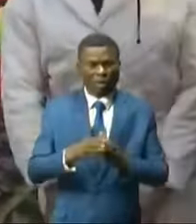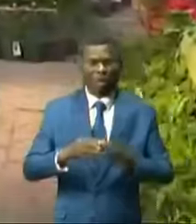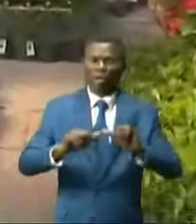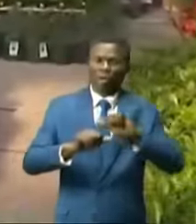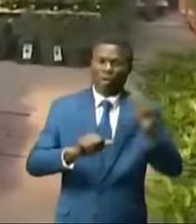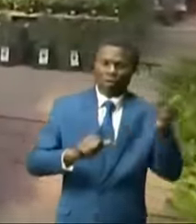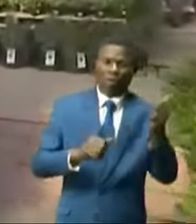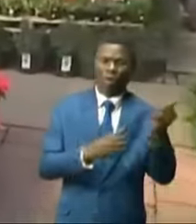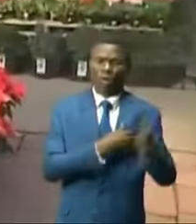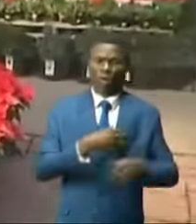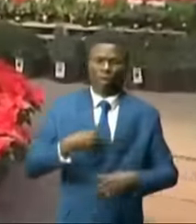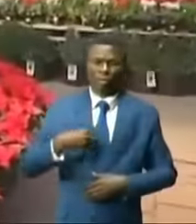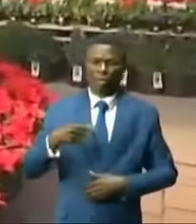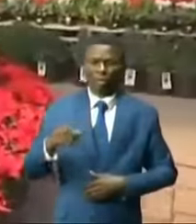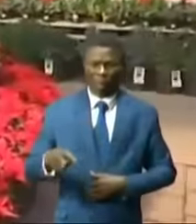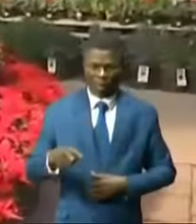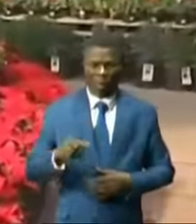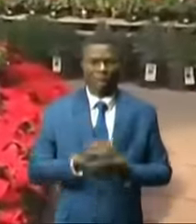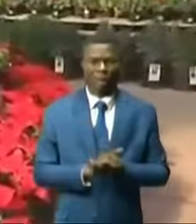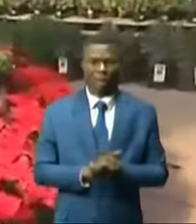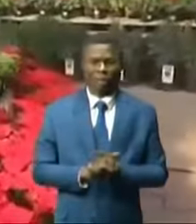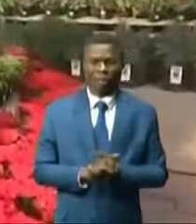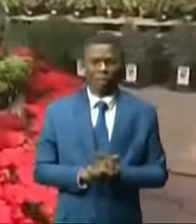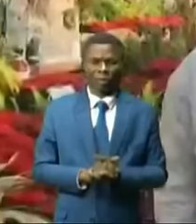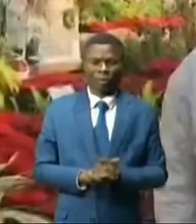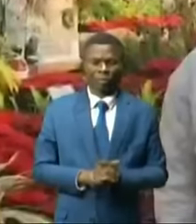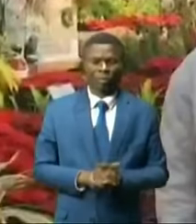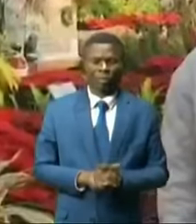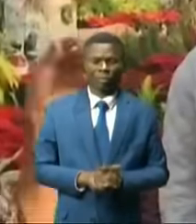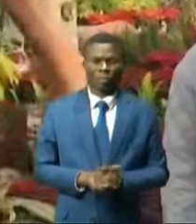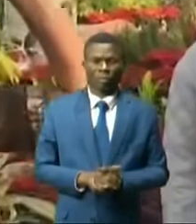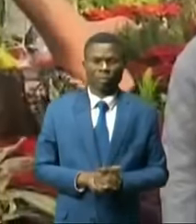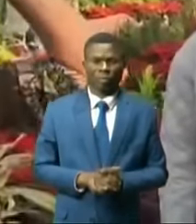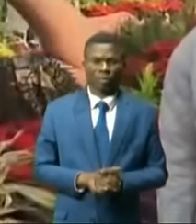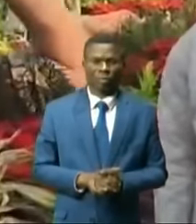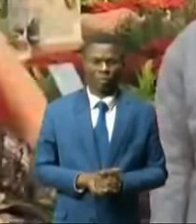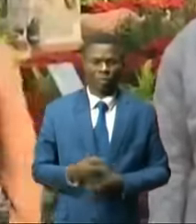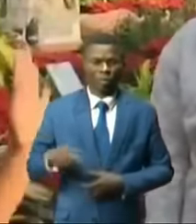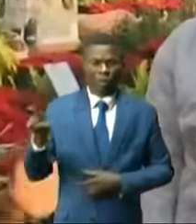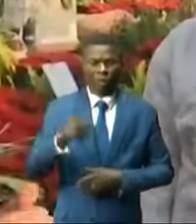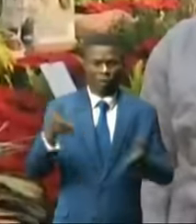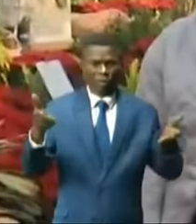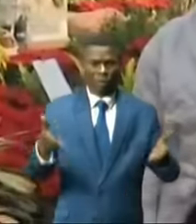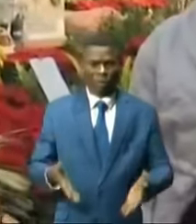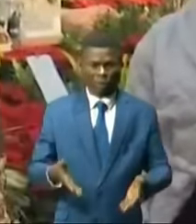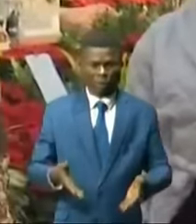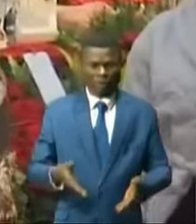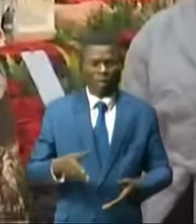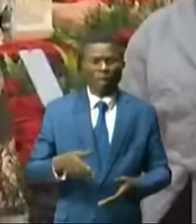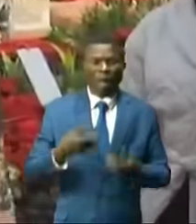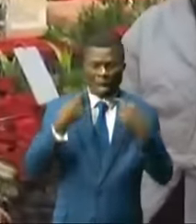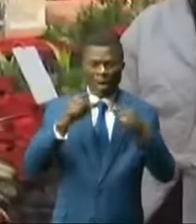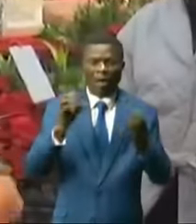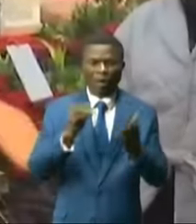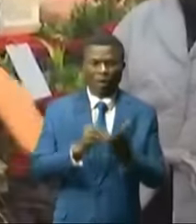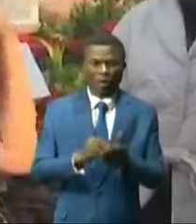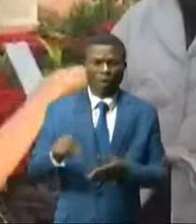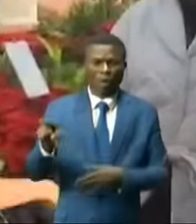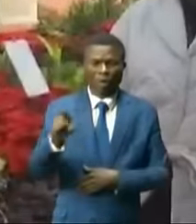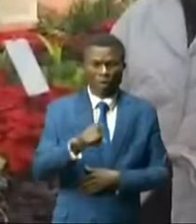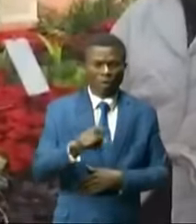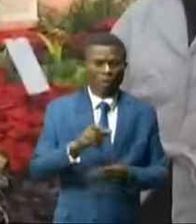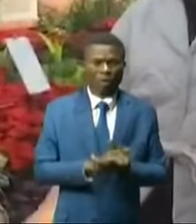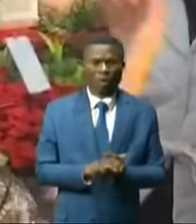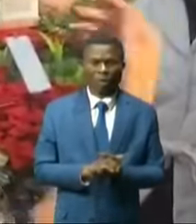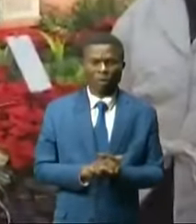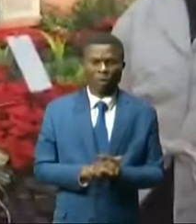noires et rurales pour leur autonomisation. Fait que c'est vraiment intéressant que vous soyez là aujourd'hui. On n'achète pas de l'Afrique, mais on achète du bois des malades. On va